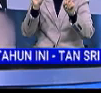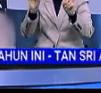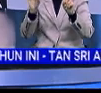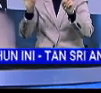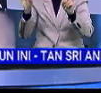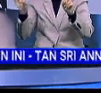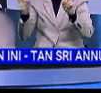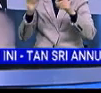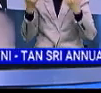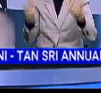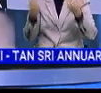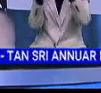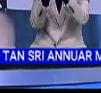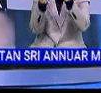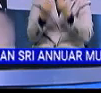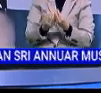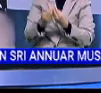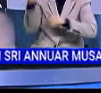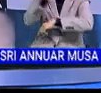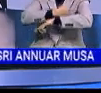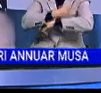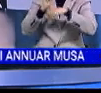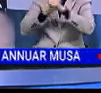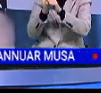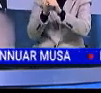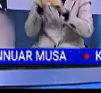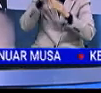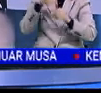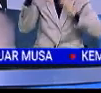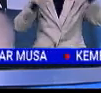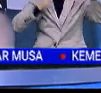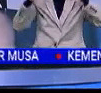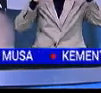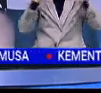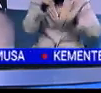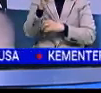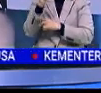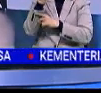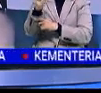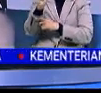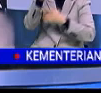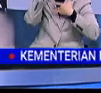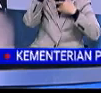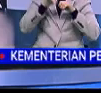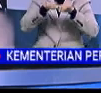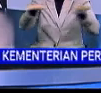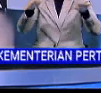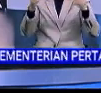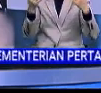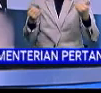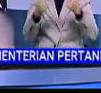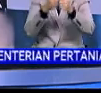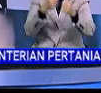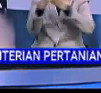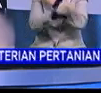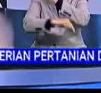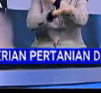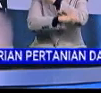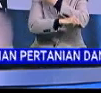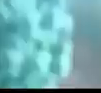1,288. Berikut statistik harian COVID-19 dalam negara dan kes jangkitan mengikut negeri-negeri.